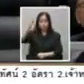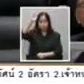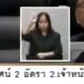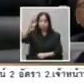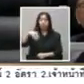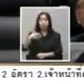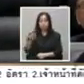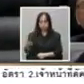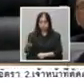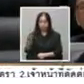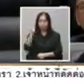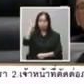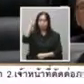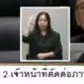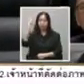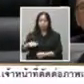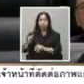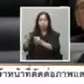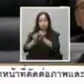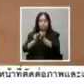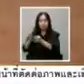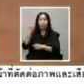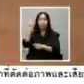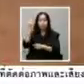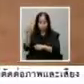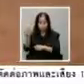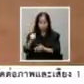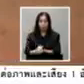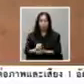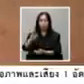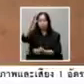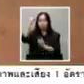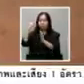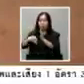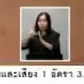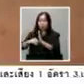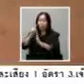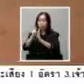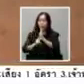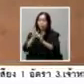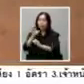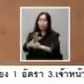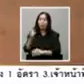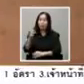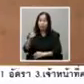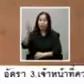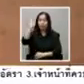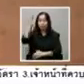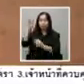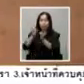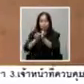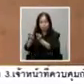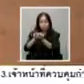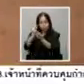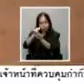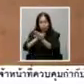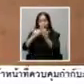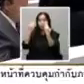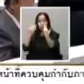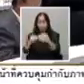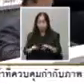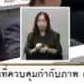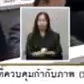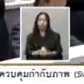ให้ผู้ประท้วงได้อธิบายว่าท่านประท้วงผิดข้อบังคับข้อไหนและอธิบายประกอบฉ